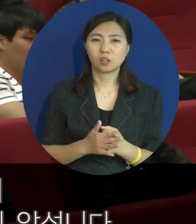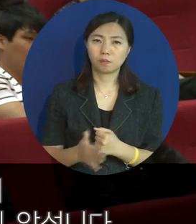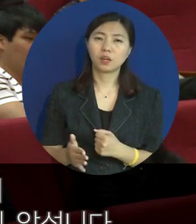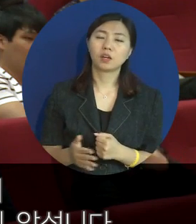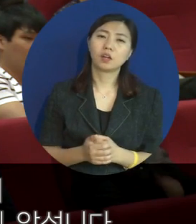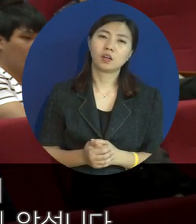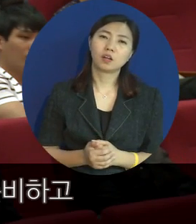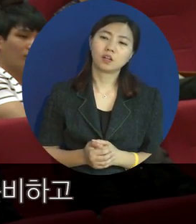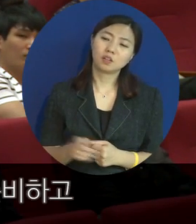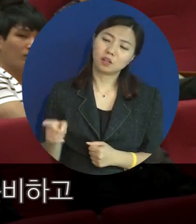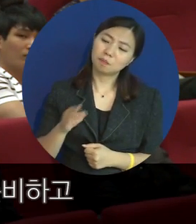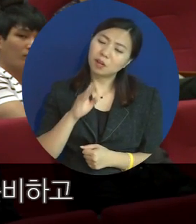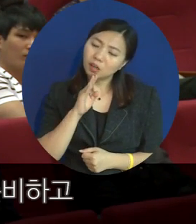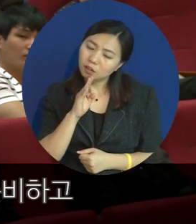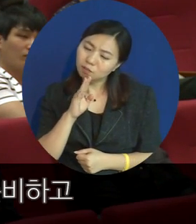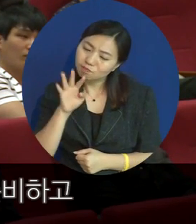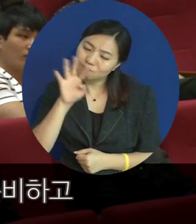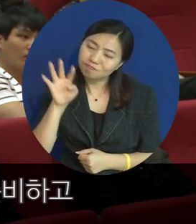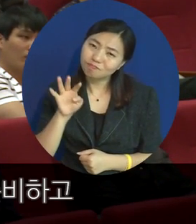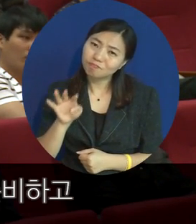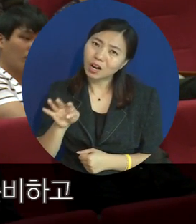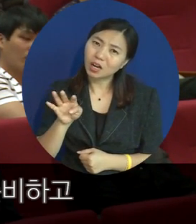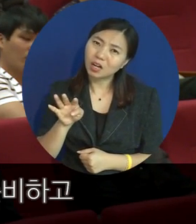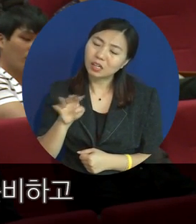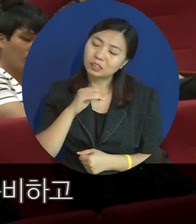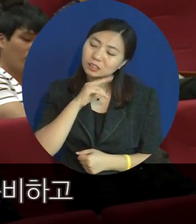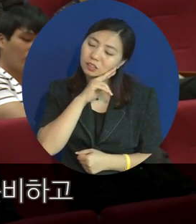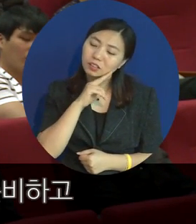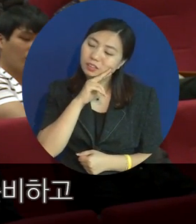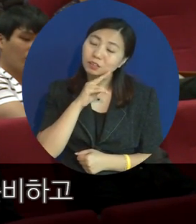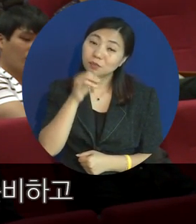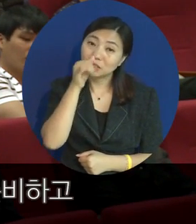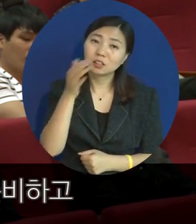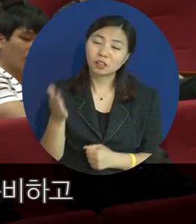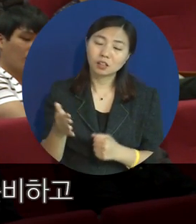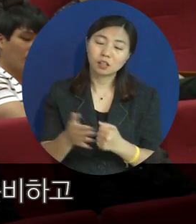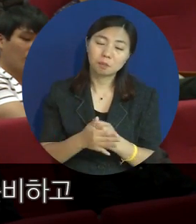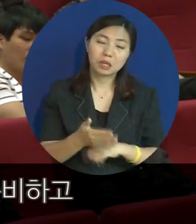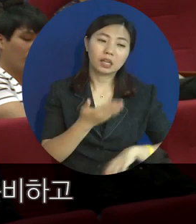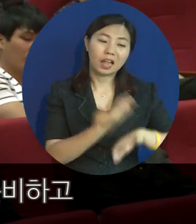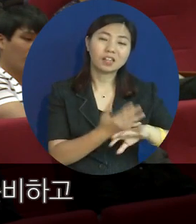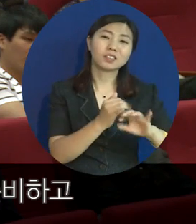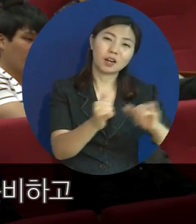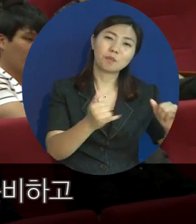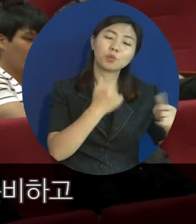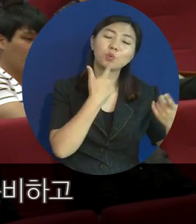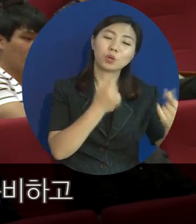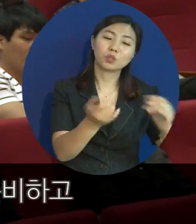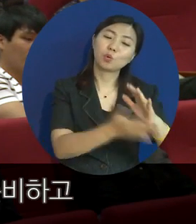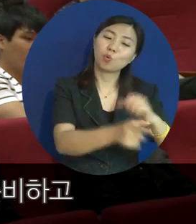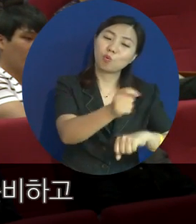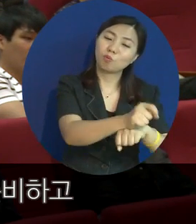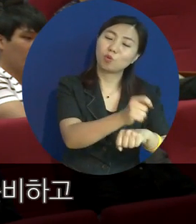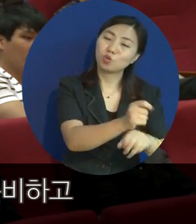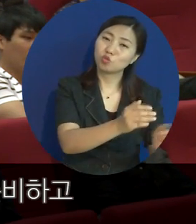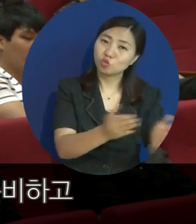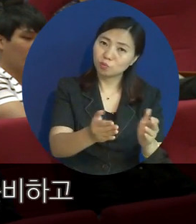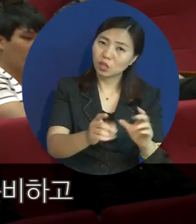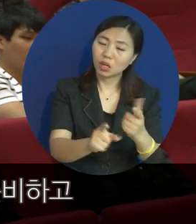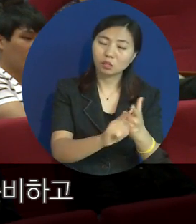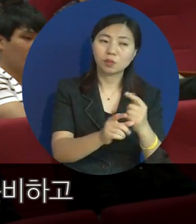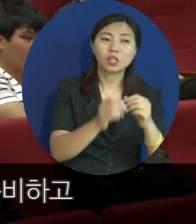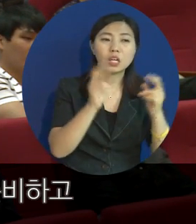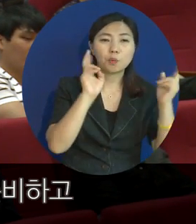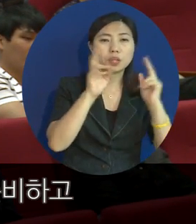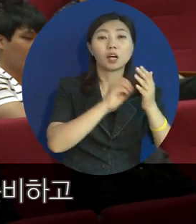그래서 이게 맞나 싶기도 하고 그래서 그냥 남들 가는 대로 그냥 공무원 준비하고 아니면은